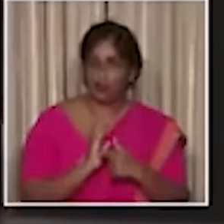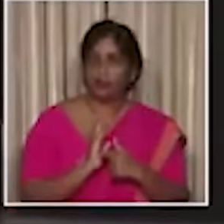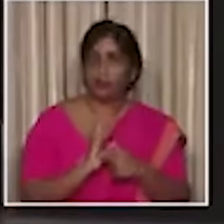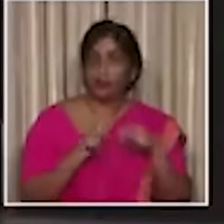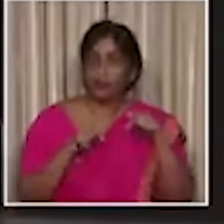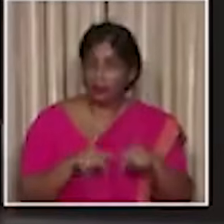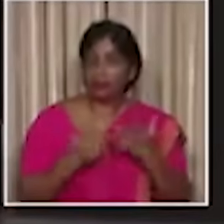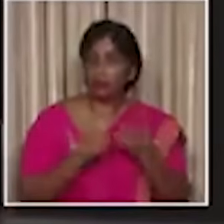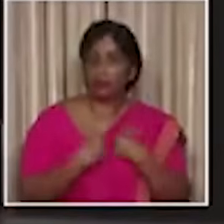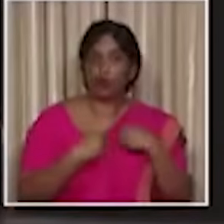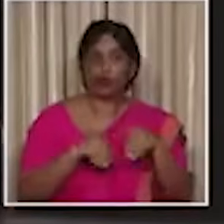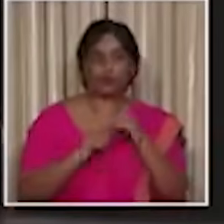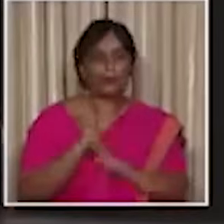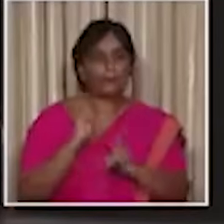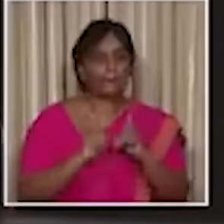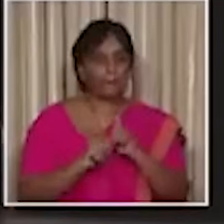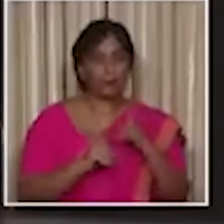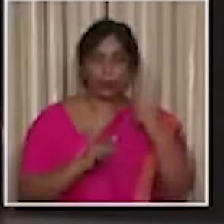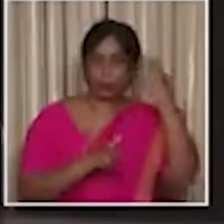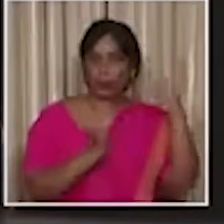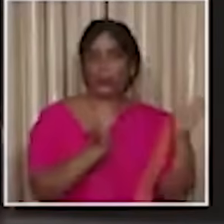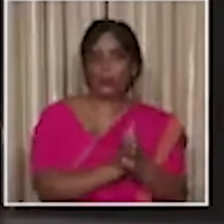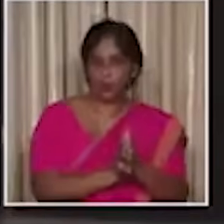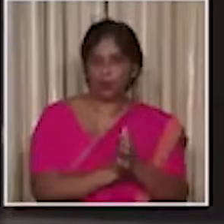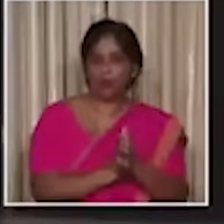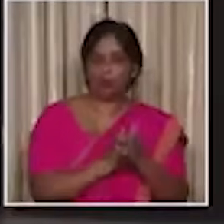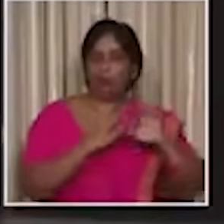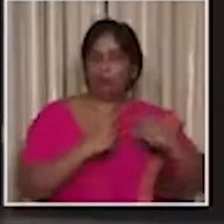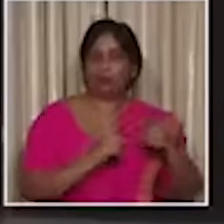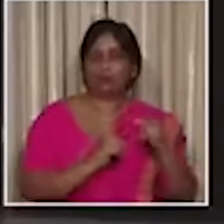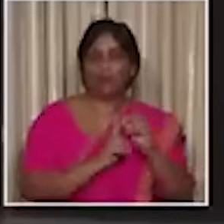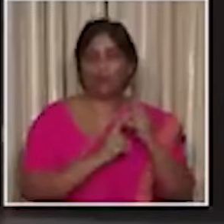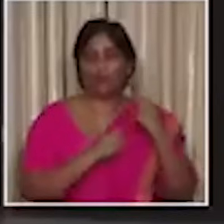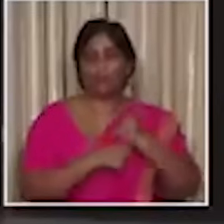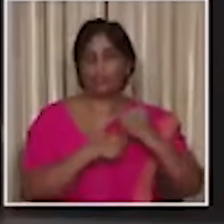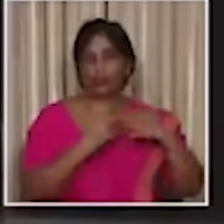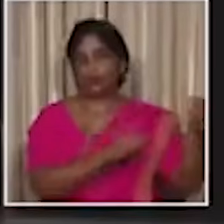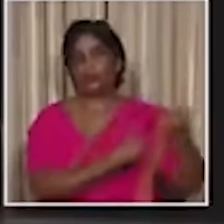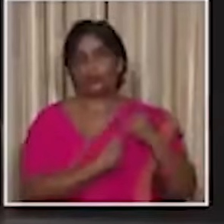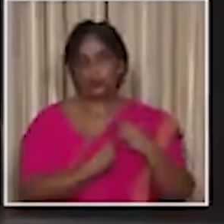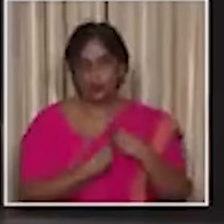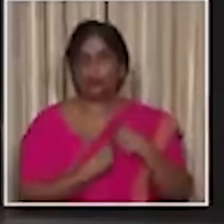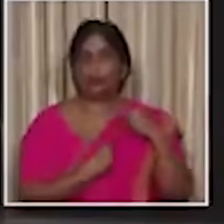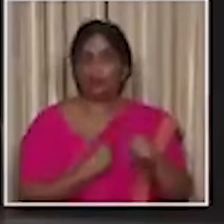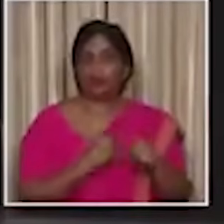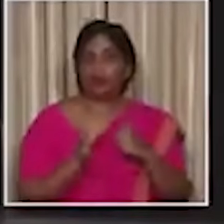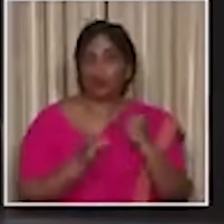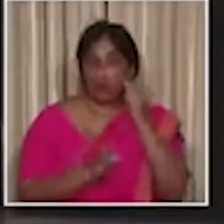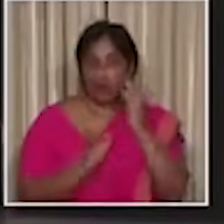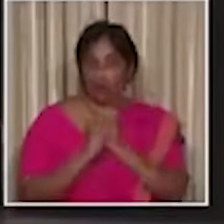මම බාරගත්තේ කුෂිකර්ම අමාත්‍යාංශය තමයි තිබ්බේ තිබිලා තමයි මට පොස්ෆේට් එක ගැසට් කළා දුන්නේ එතකොට අනුර කුමාර